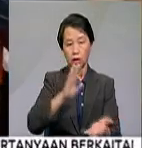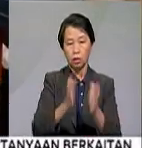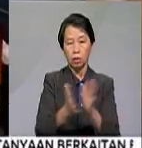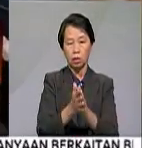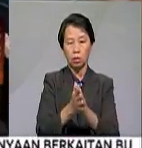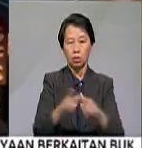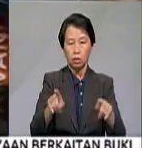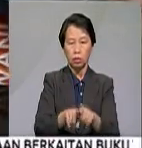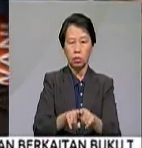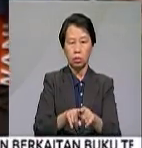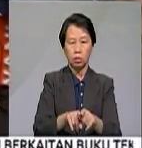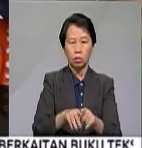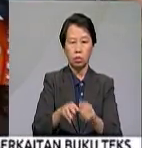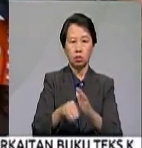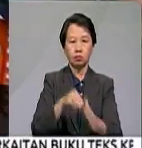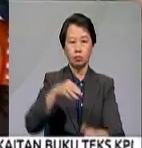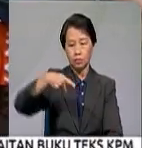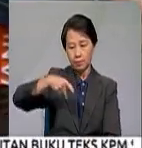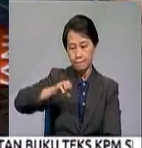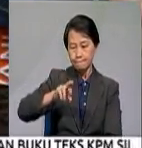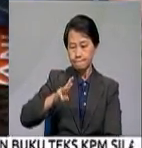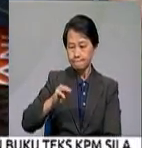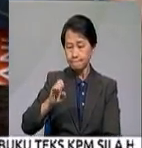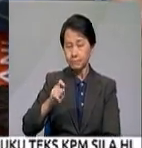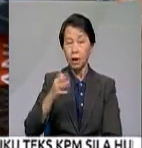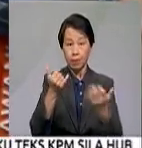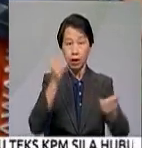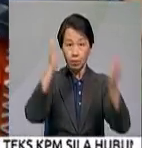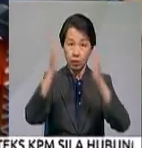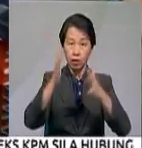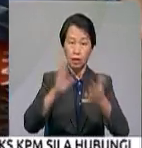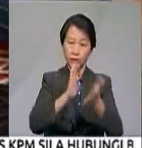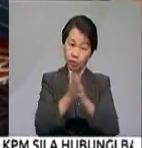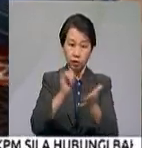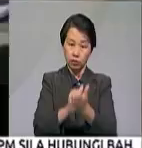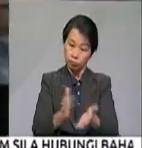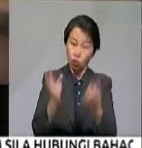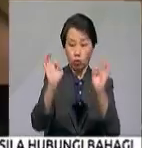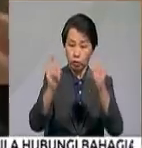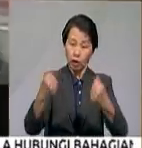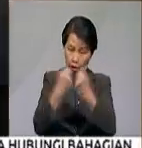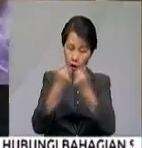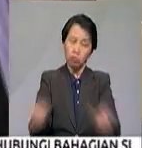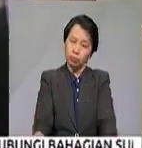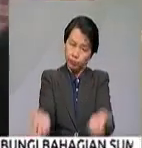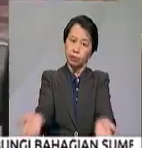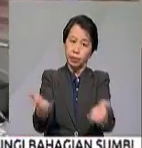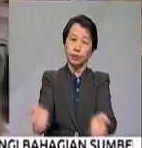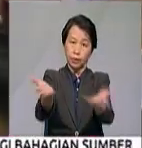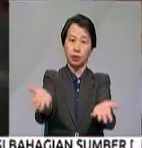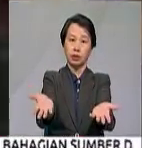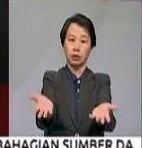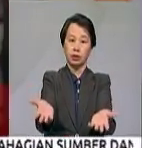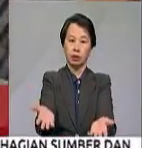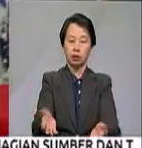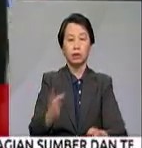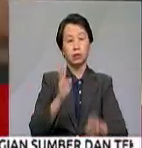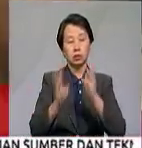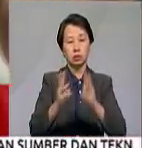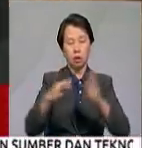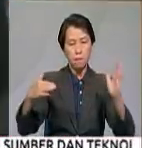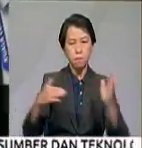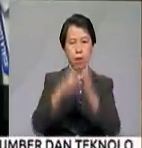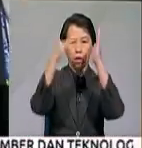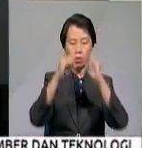gas, pemadam mata and all that. If you want Malaysia to be like that, go ahead. Meski mendapat bantahan